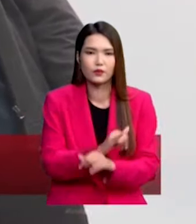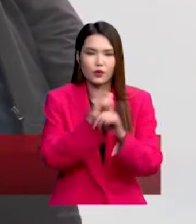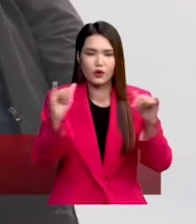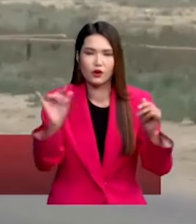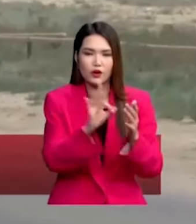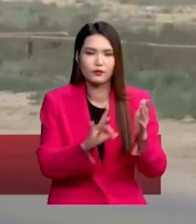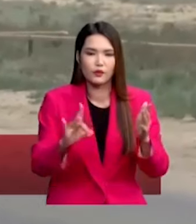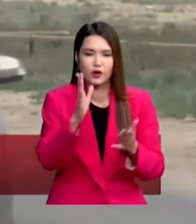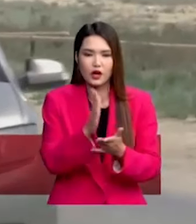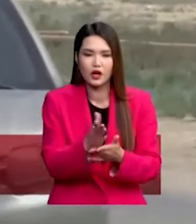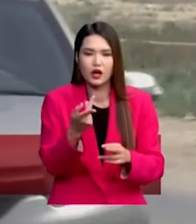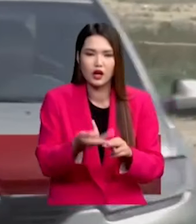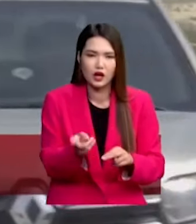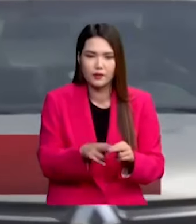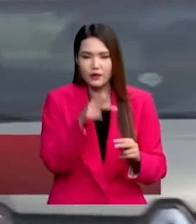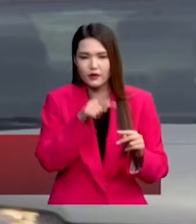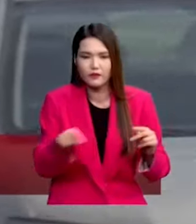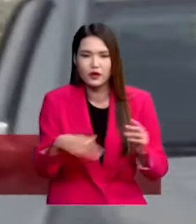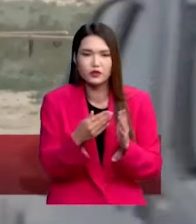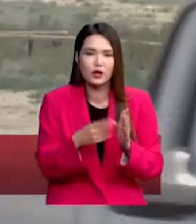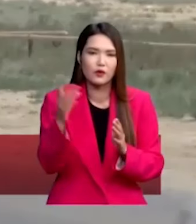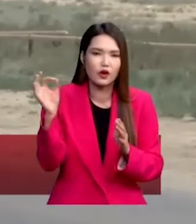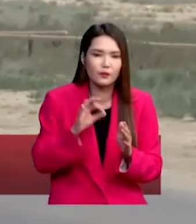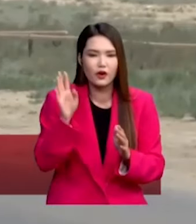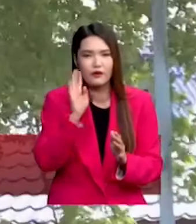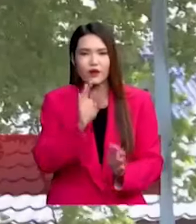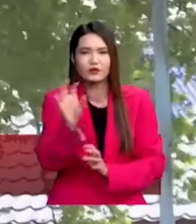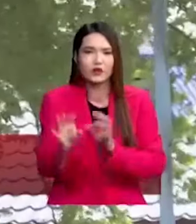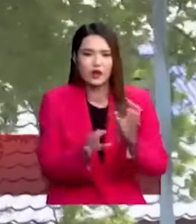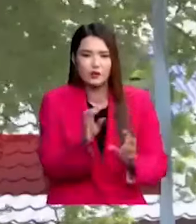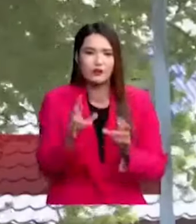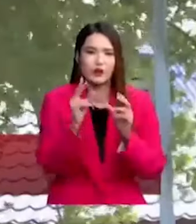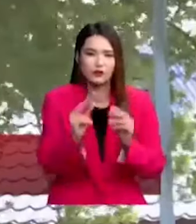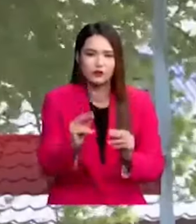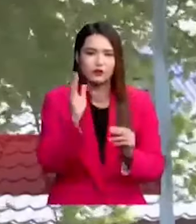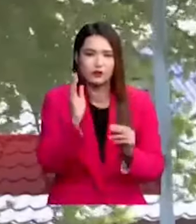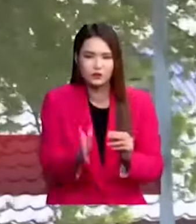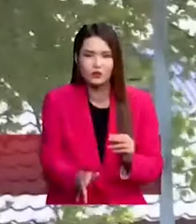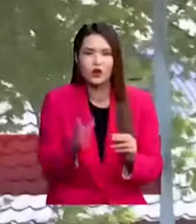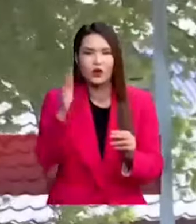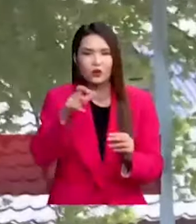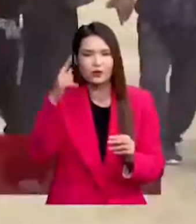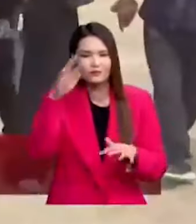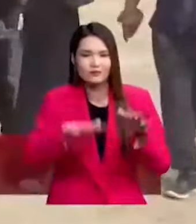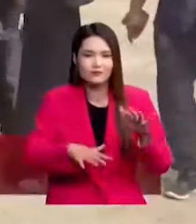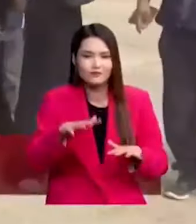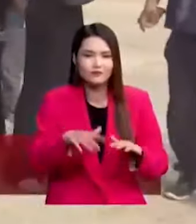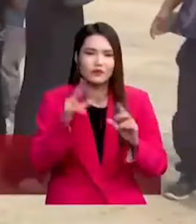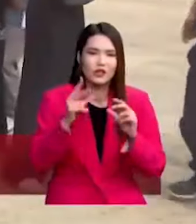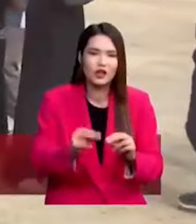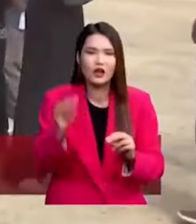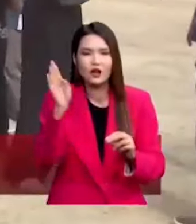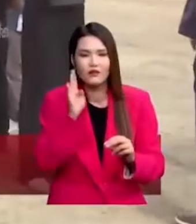объемы продукции. Поэтому до лета вопрос о 100% водообеспечением села решится. Однако люди сомневаются. Обещаний, как и воды,